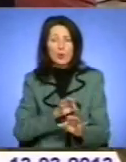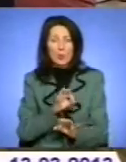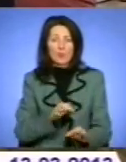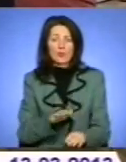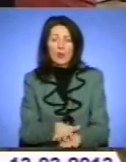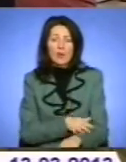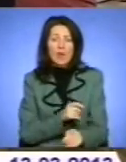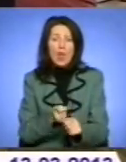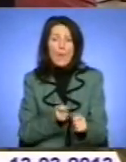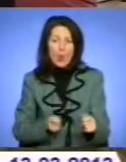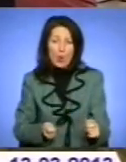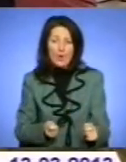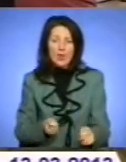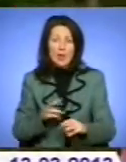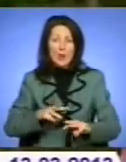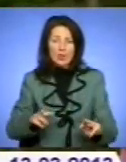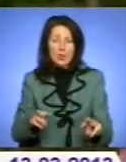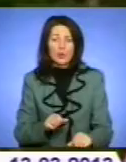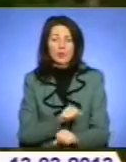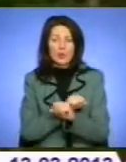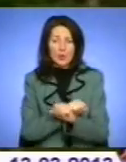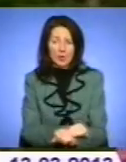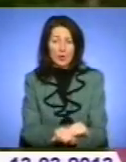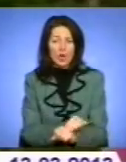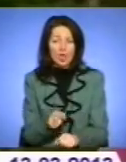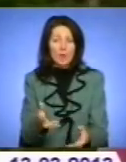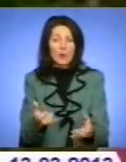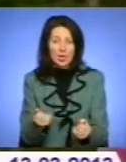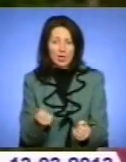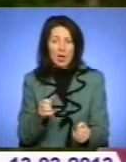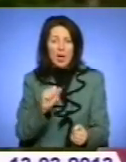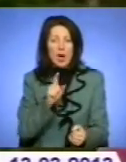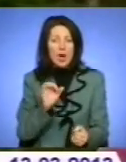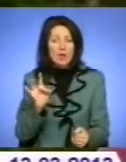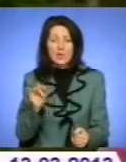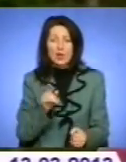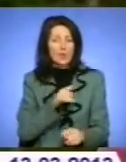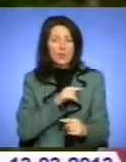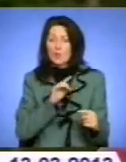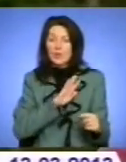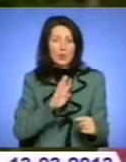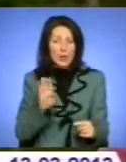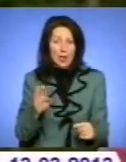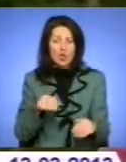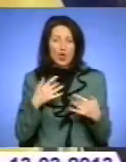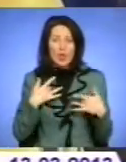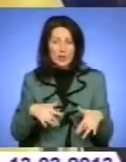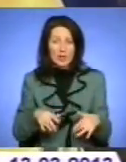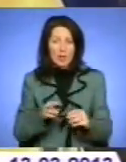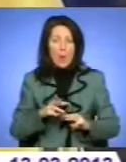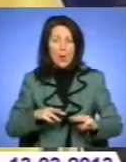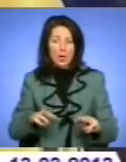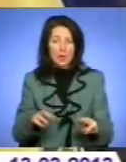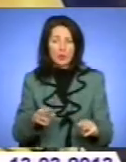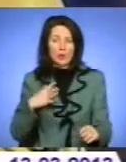парламенту гальмує їхнє ухвалення, каже прем'єр. Водночас Азаров виключив можливість розпуску парламенту і сподівається на компроміс з опозицією.